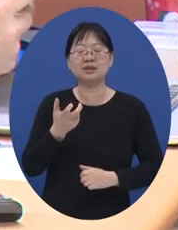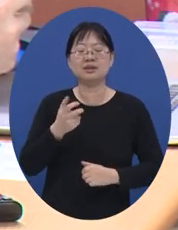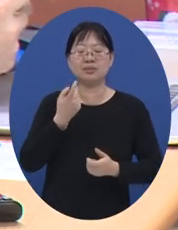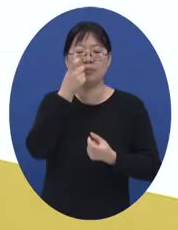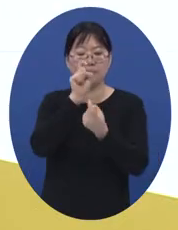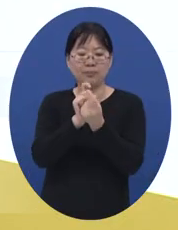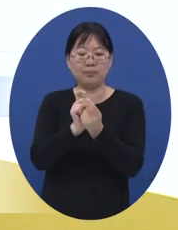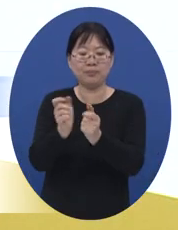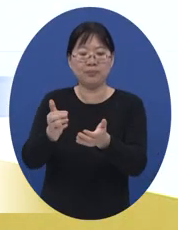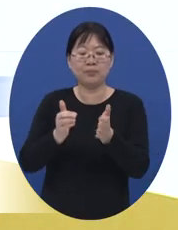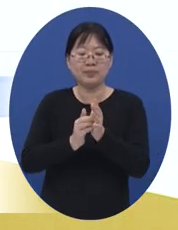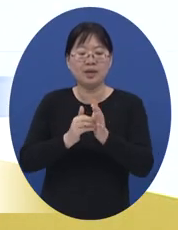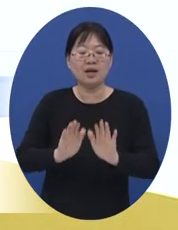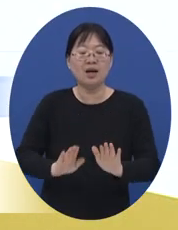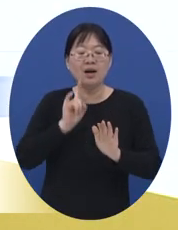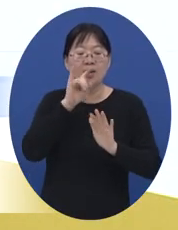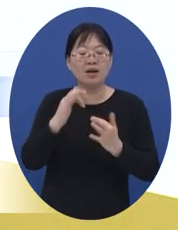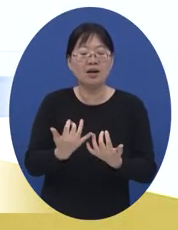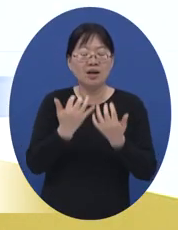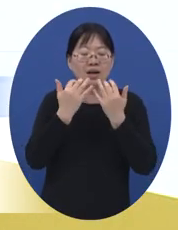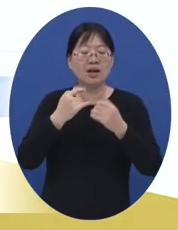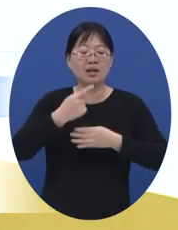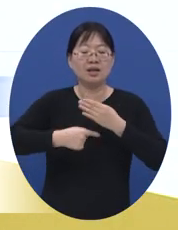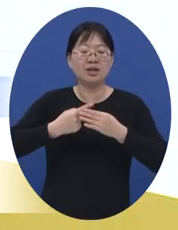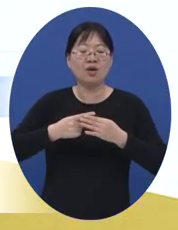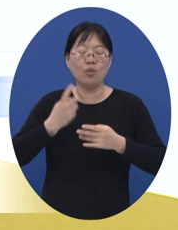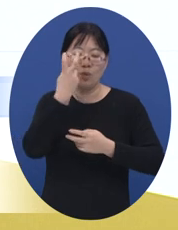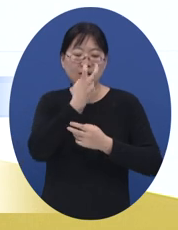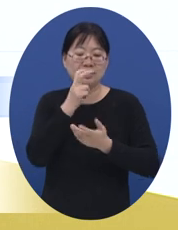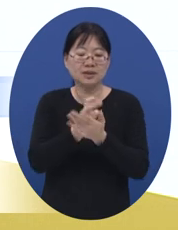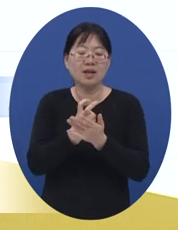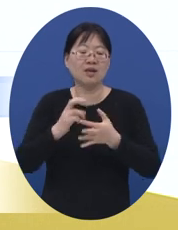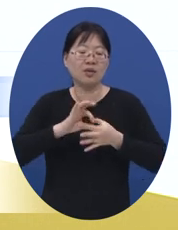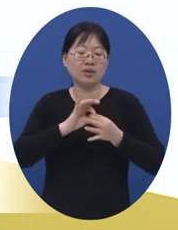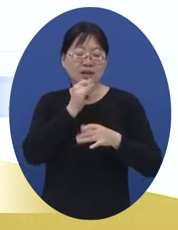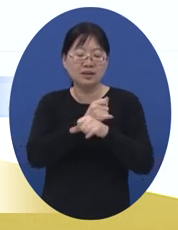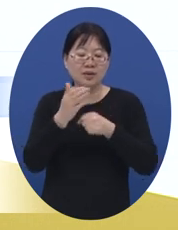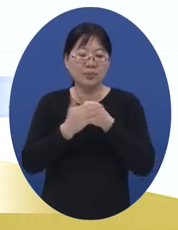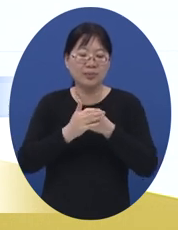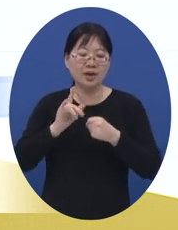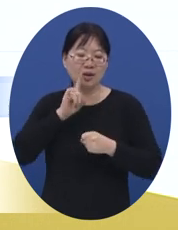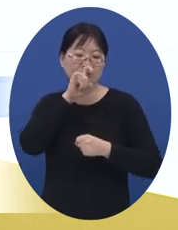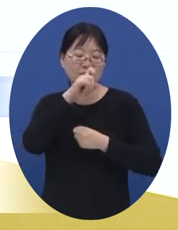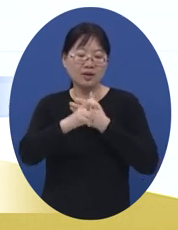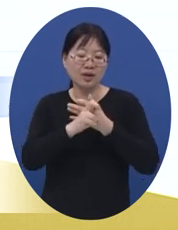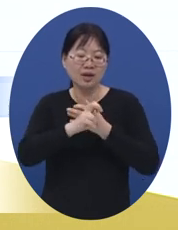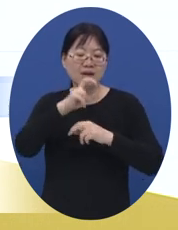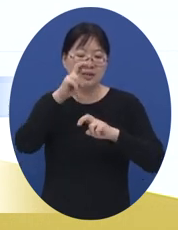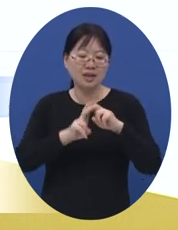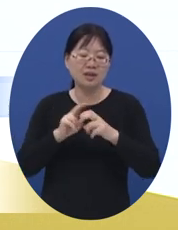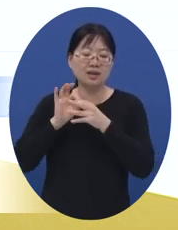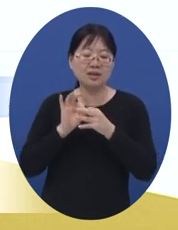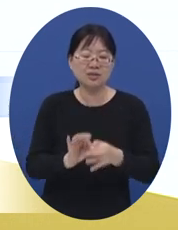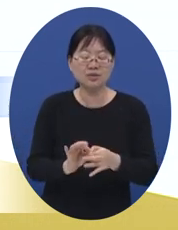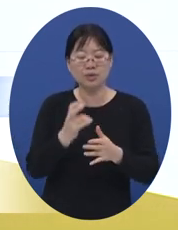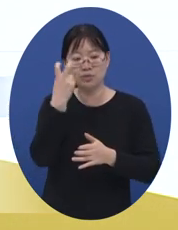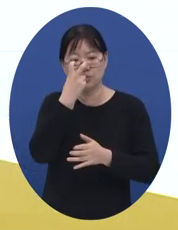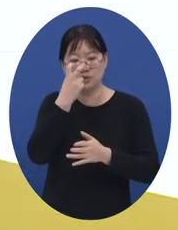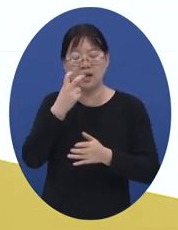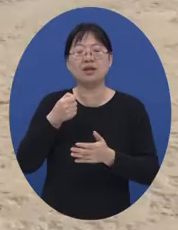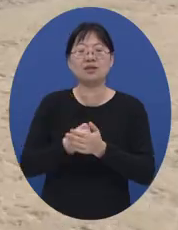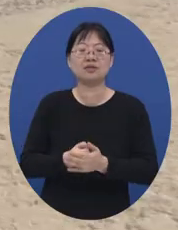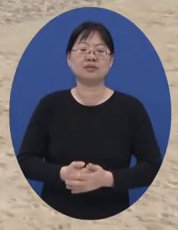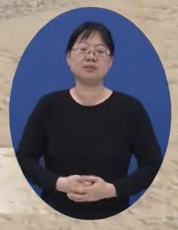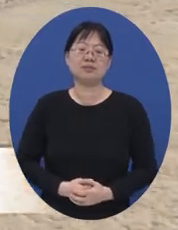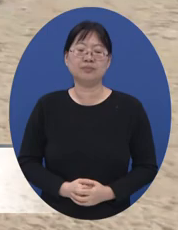적발했습니다. 미세먼지 계절관리제와 연계해서 미세먼지 불법 사업장에 대해서는 상시적으로 수사를 하도록